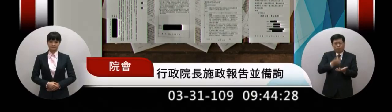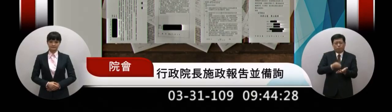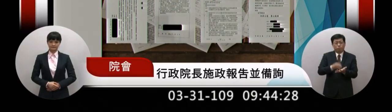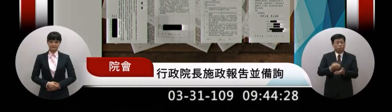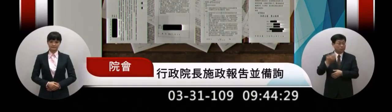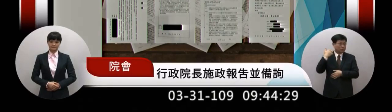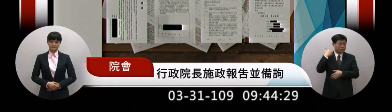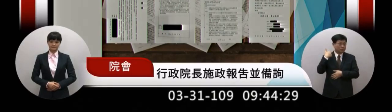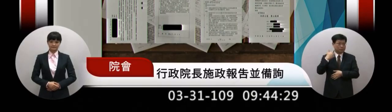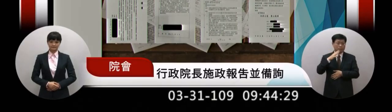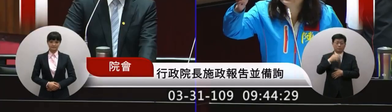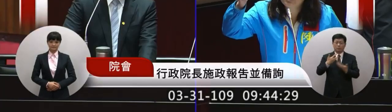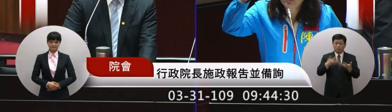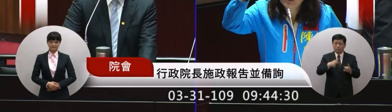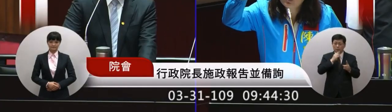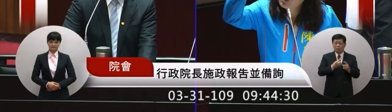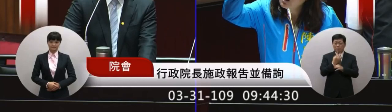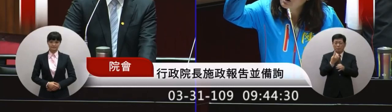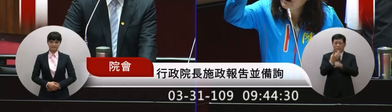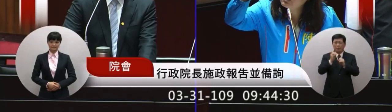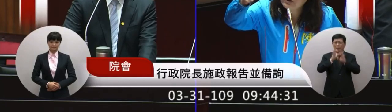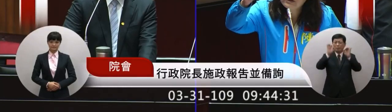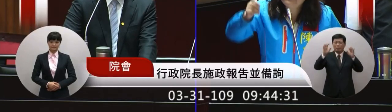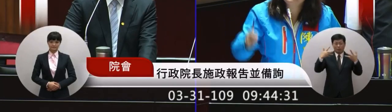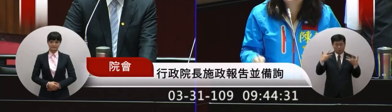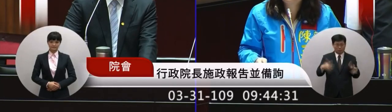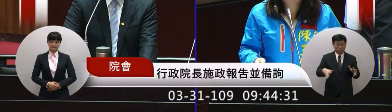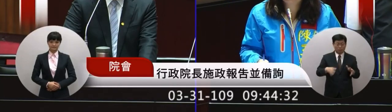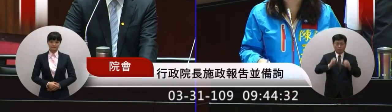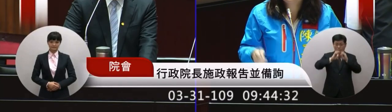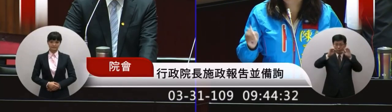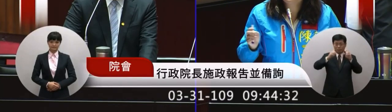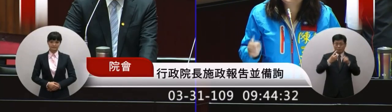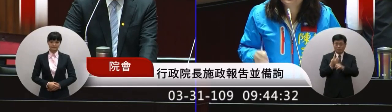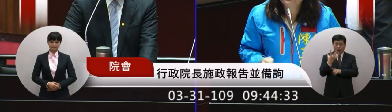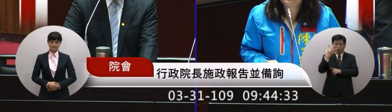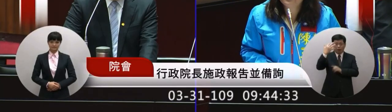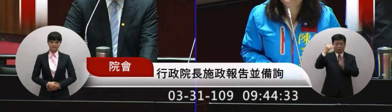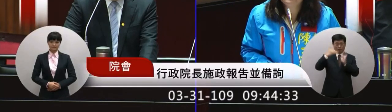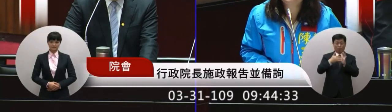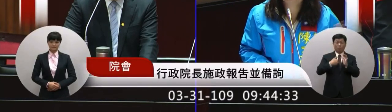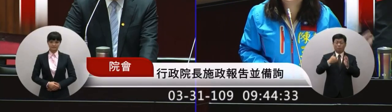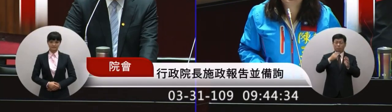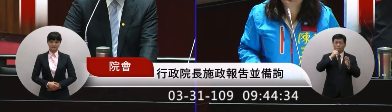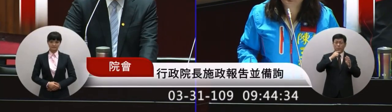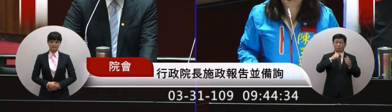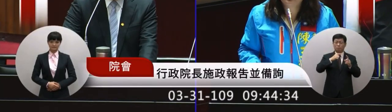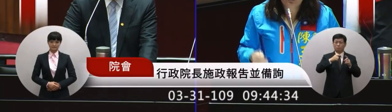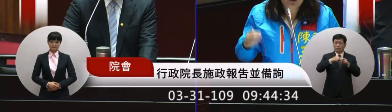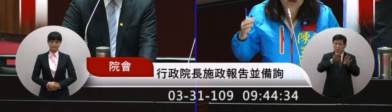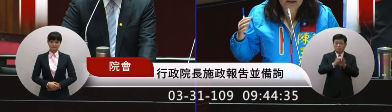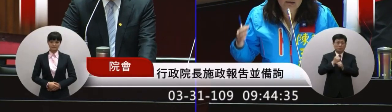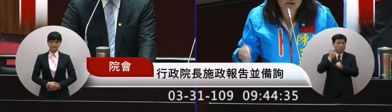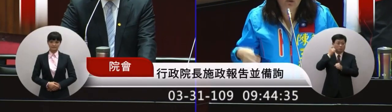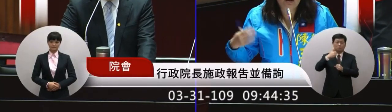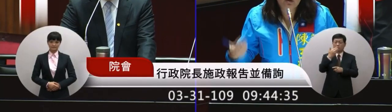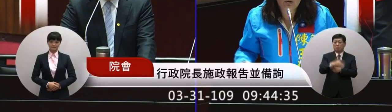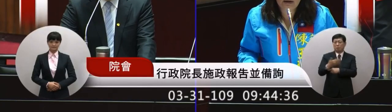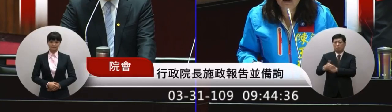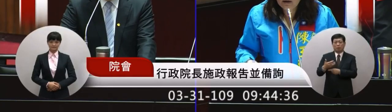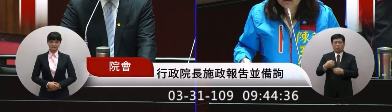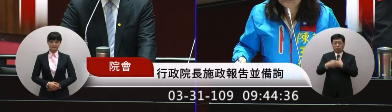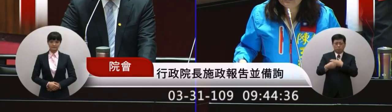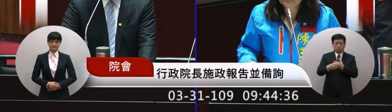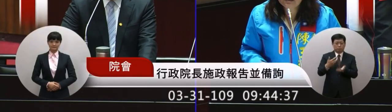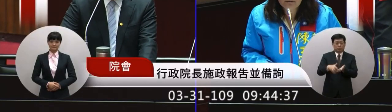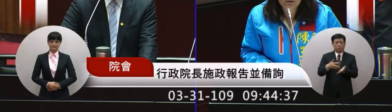那个时候、啊、炮宣弹时期哦、啊，有很多炮宣弹打到金门的这个人民哦、啊，金马地区都有很多人因为这样死亡而受